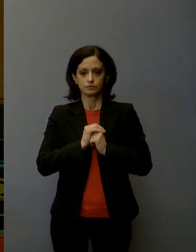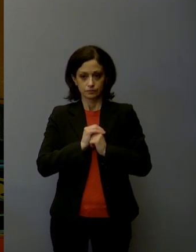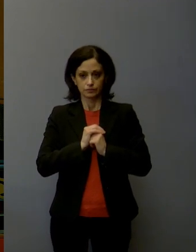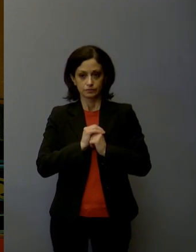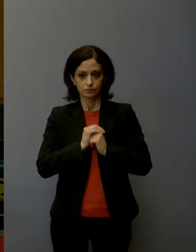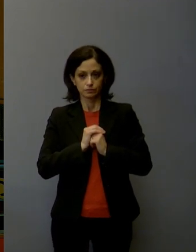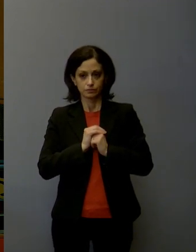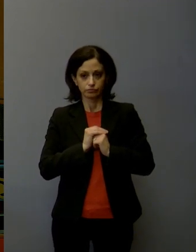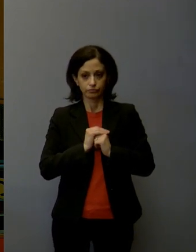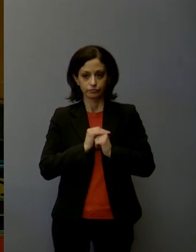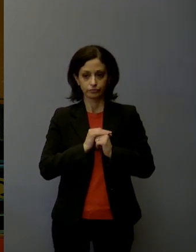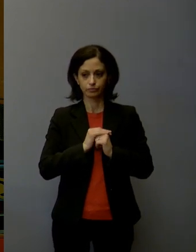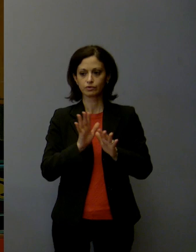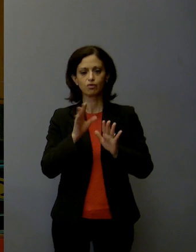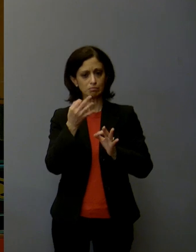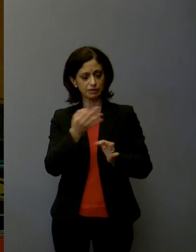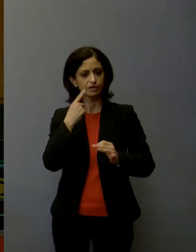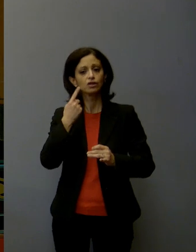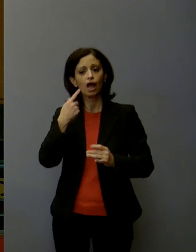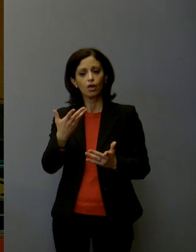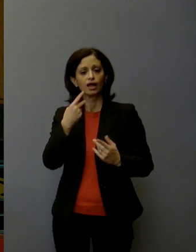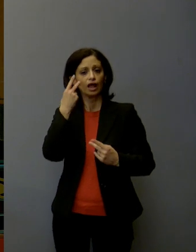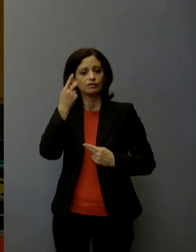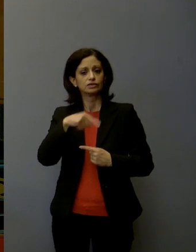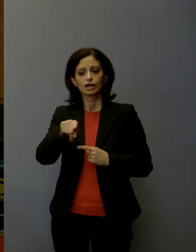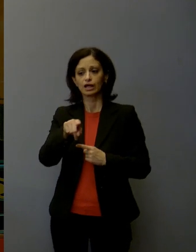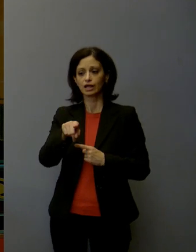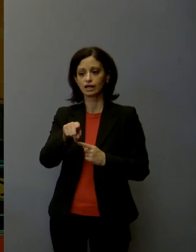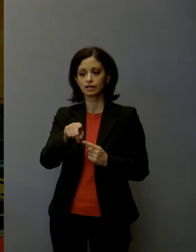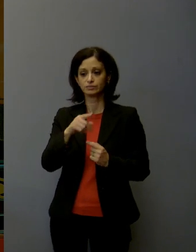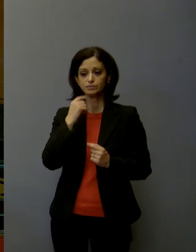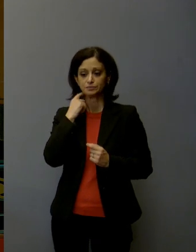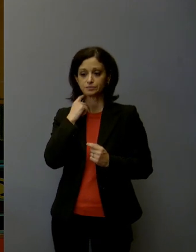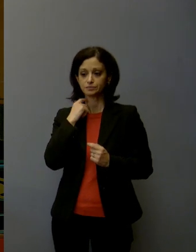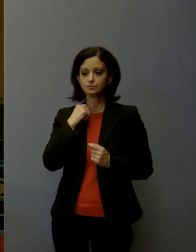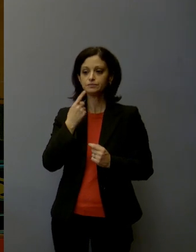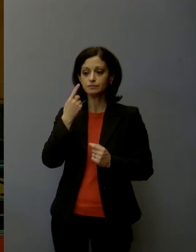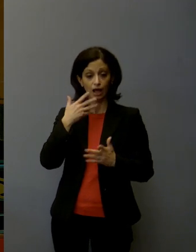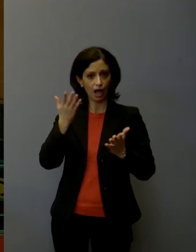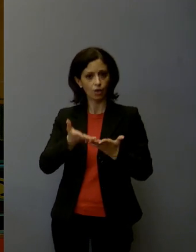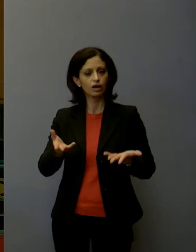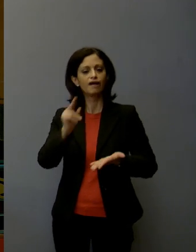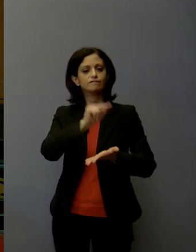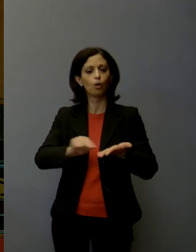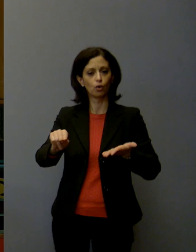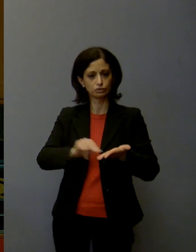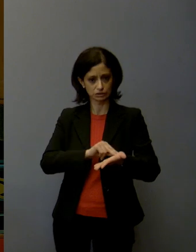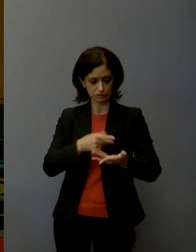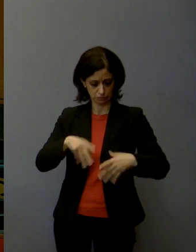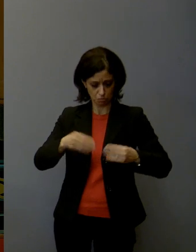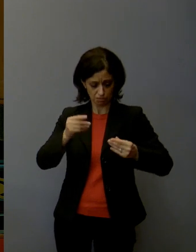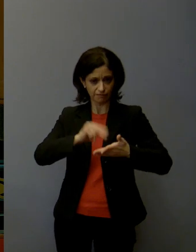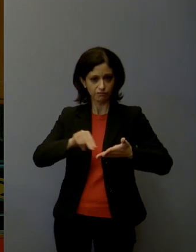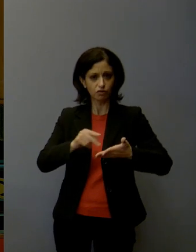che visto che non accettatevi No no Aspettate un attimo No no mettiamo i voti Mettiamo ai voti mettiamo